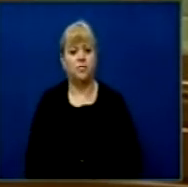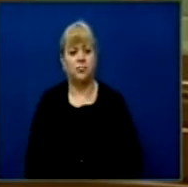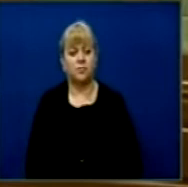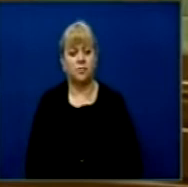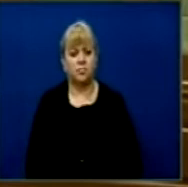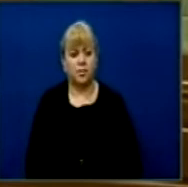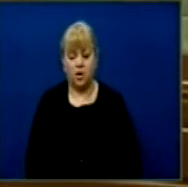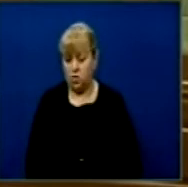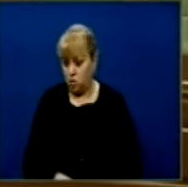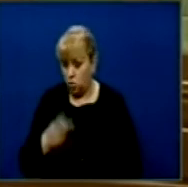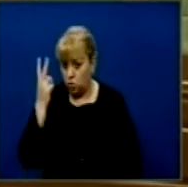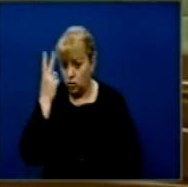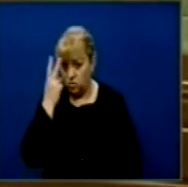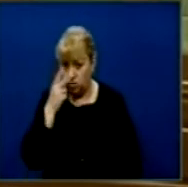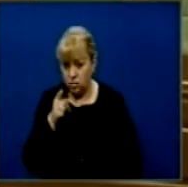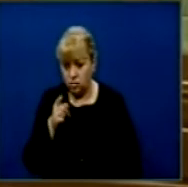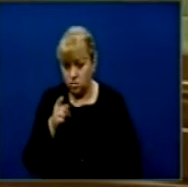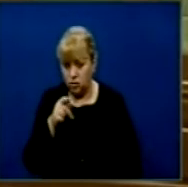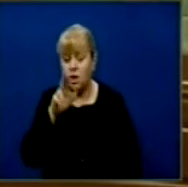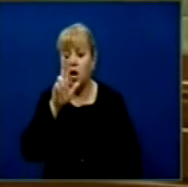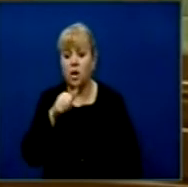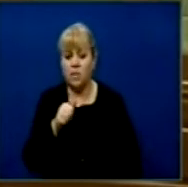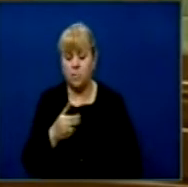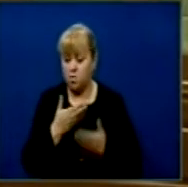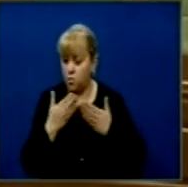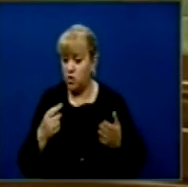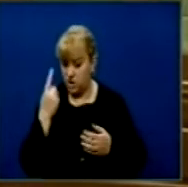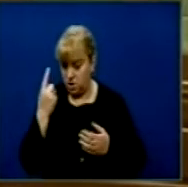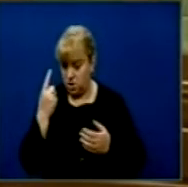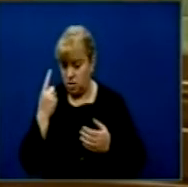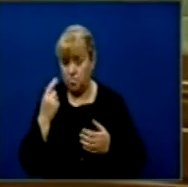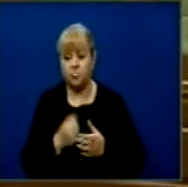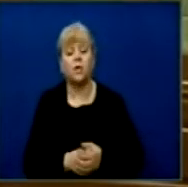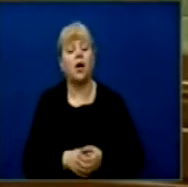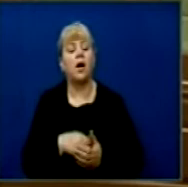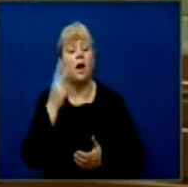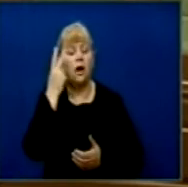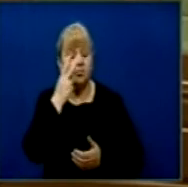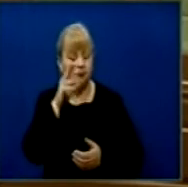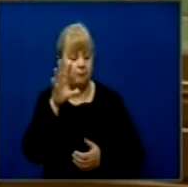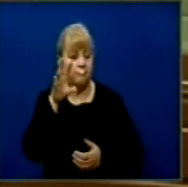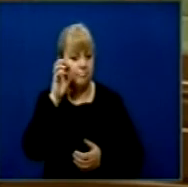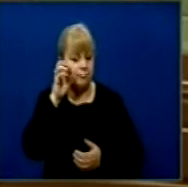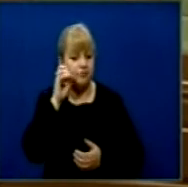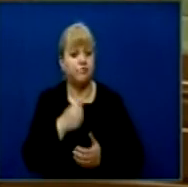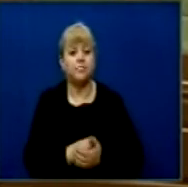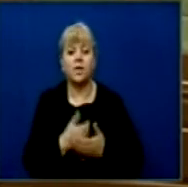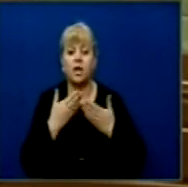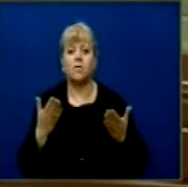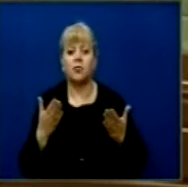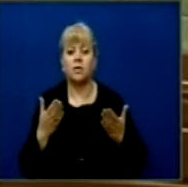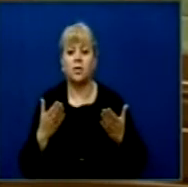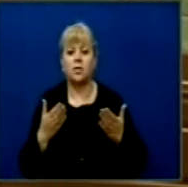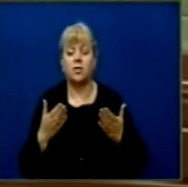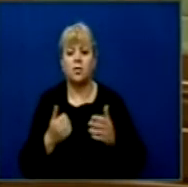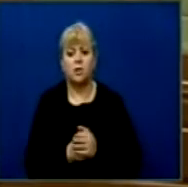Kur ta kuptosh që ekzistojnë më shumë se një model ekonomik, atëherë do ta kuptosh edhe se cili për atyre modeleve ekonomik,